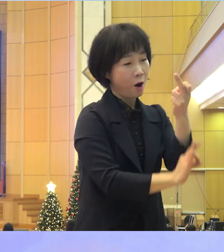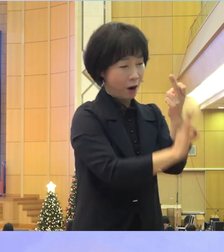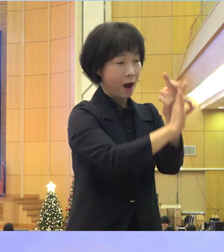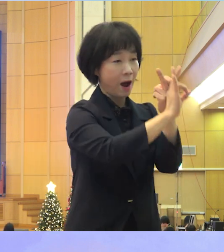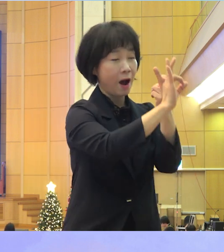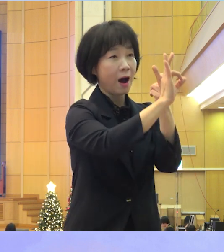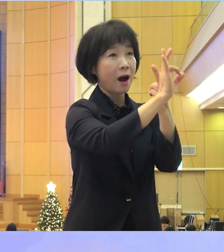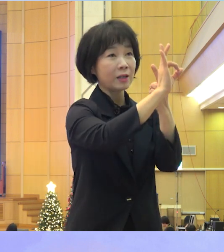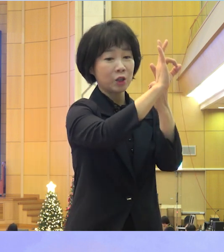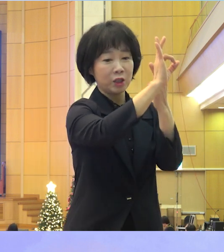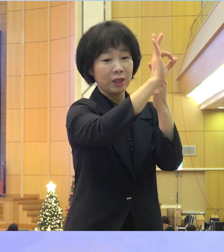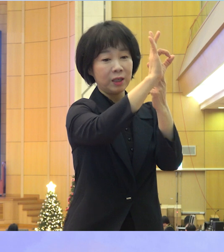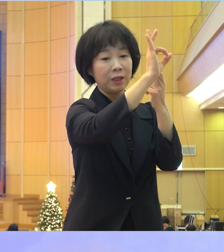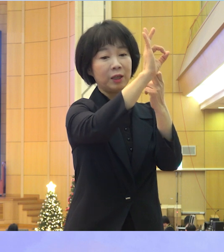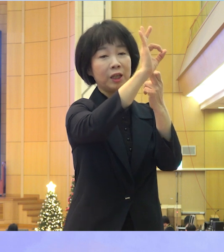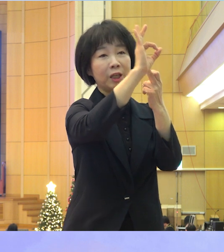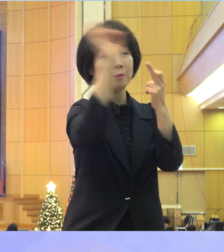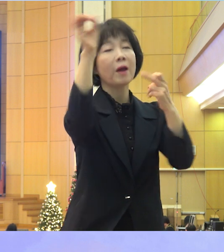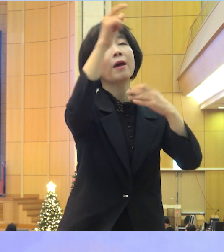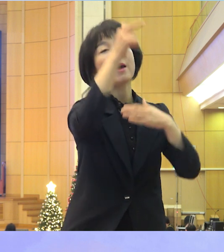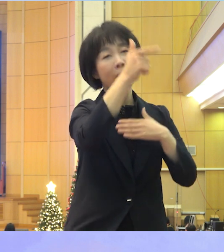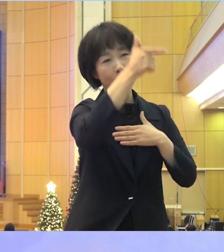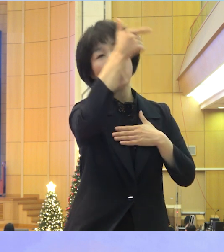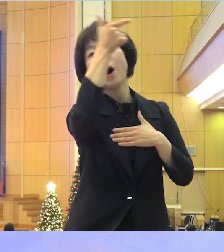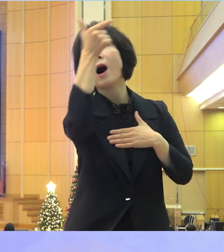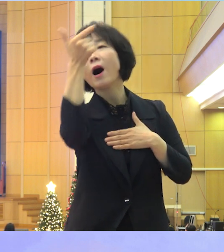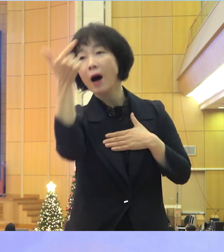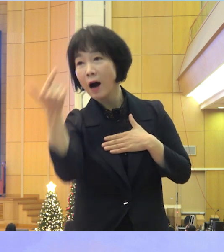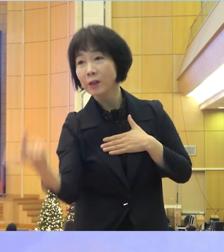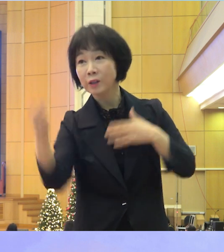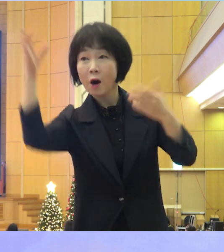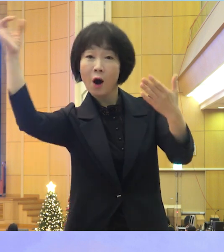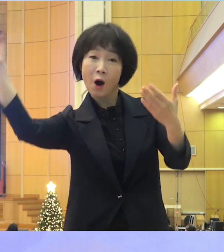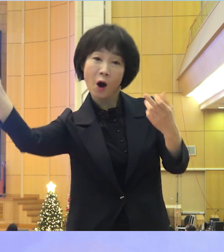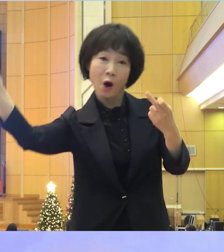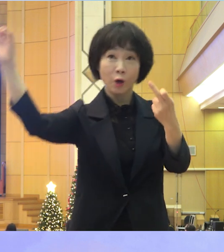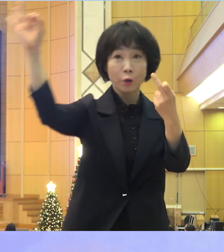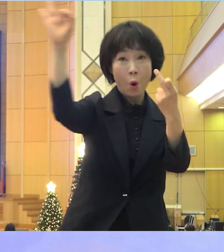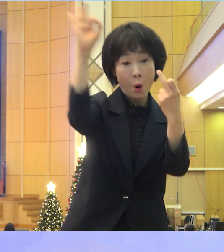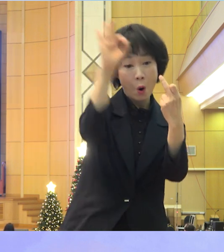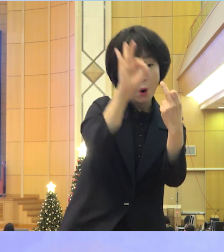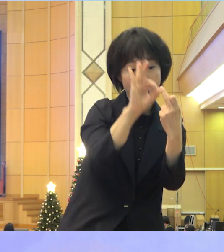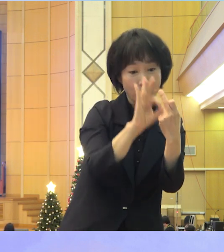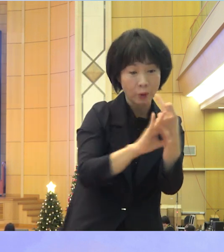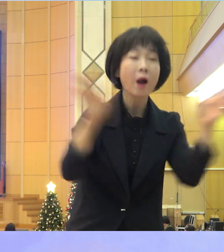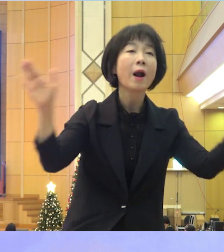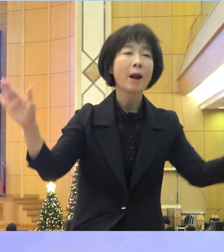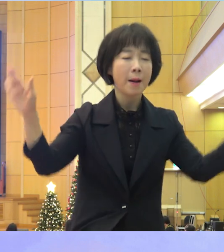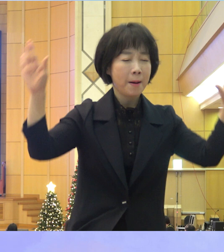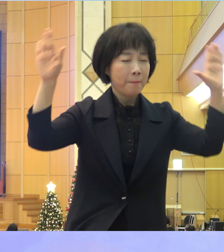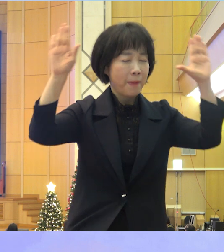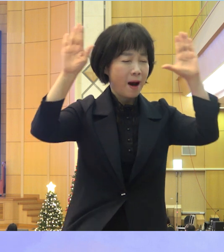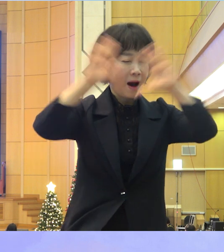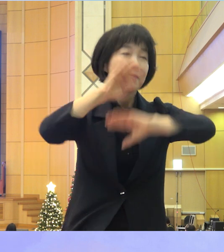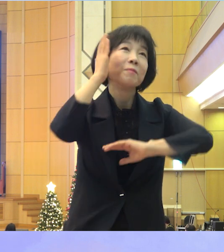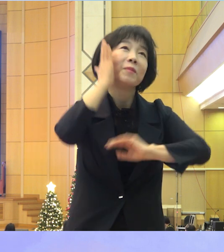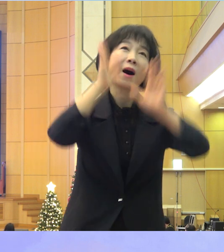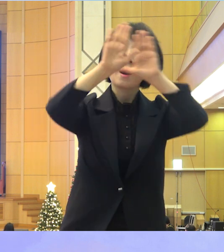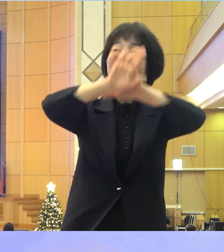세계는 저 아침 해와 저녁